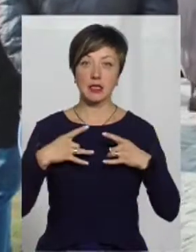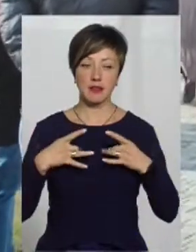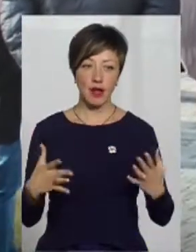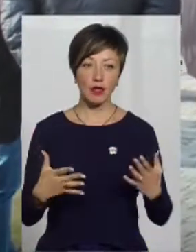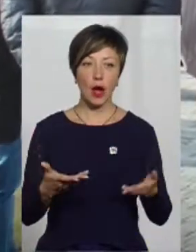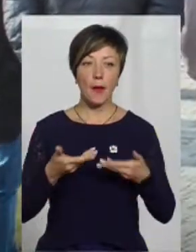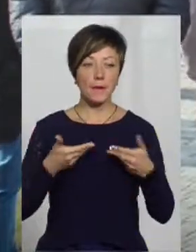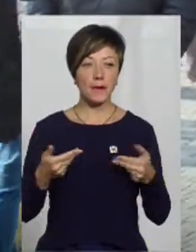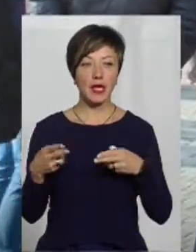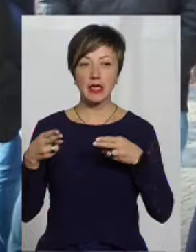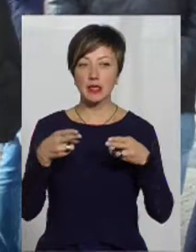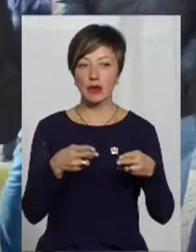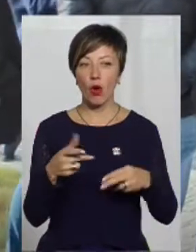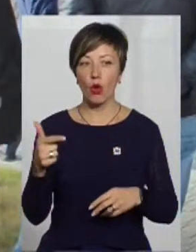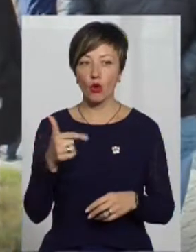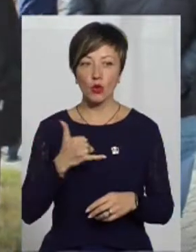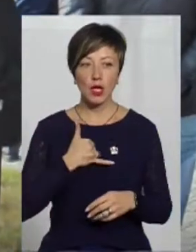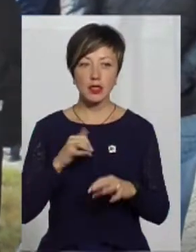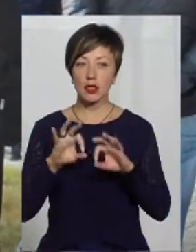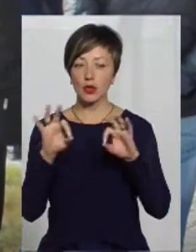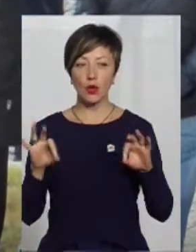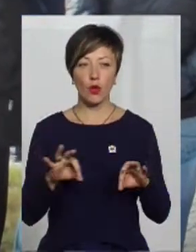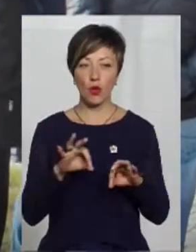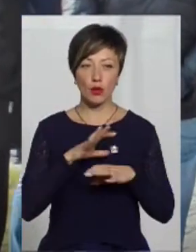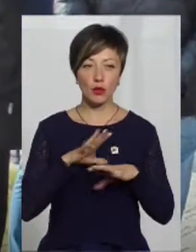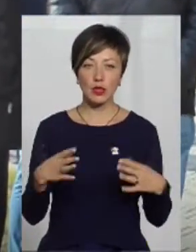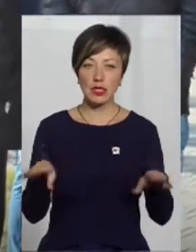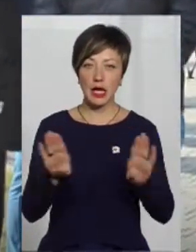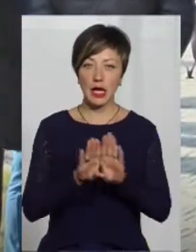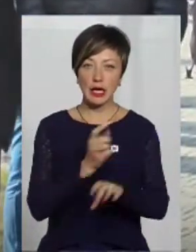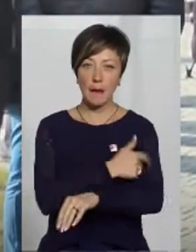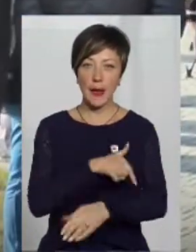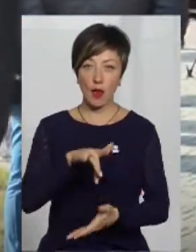доїжджали в городок, нас не було нікого, нас не вообще закритий медпункт, тільки